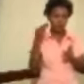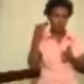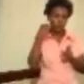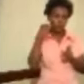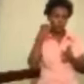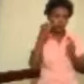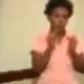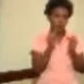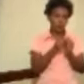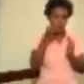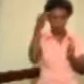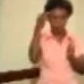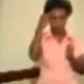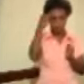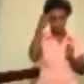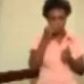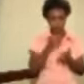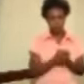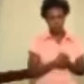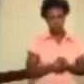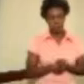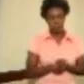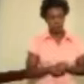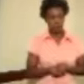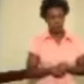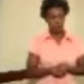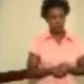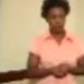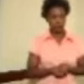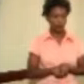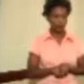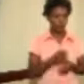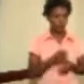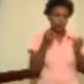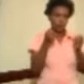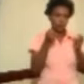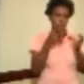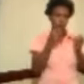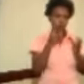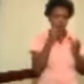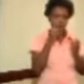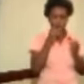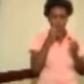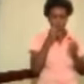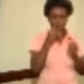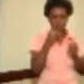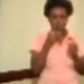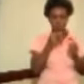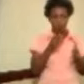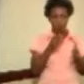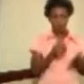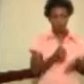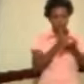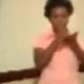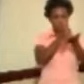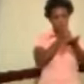dernière question pratiquement à deux candidats. Alors, un pile bruit fait sous question de intrants